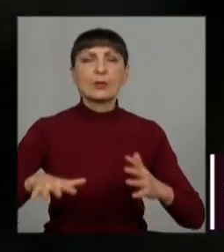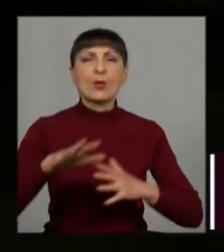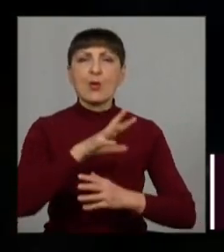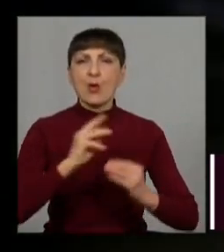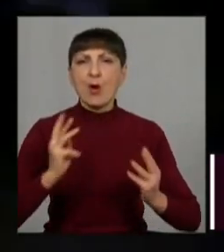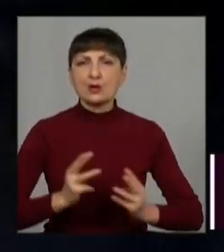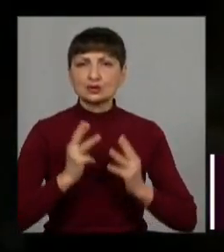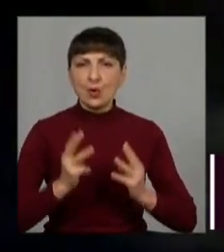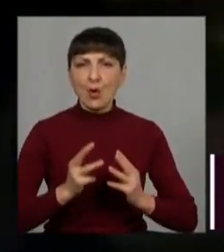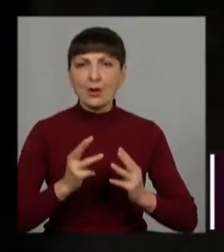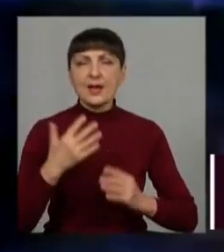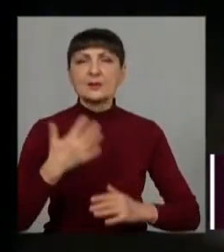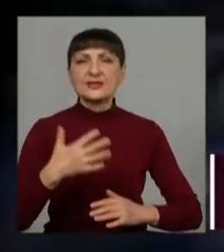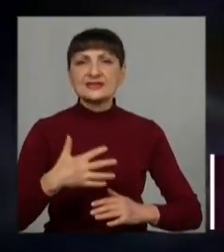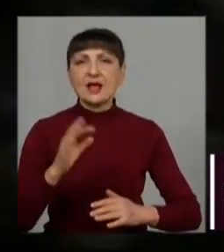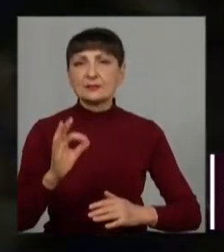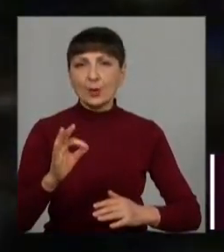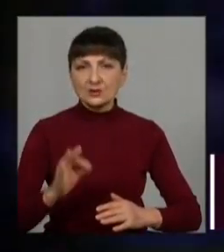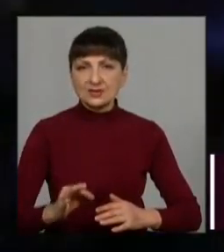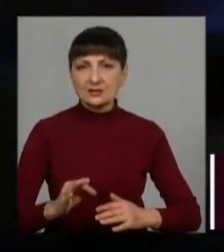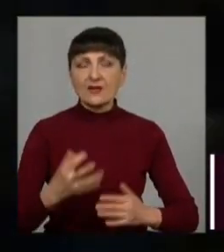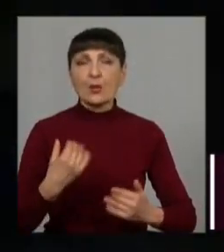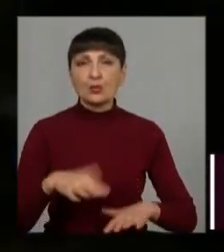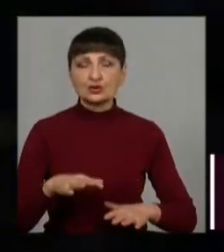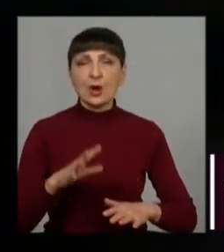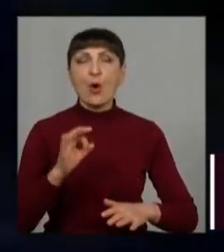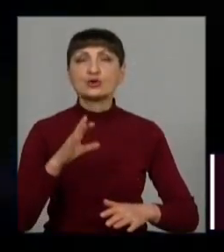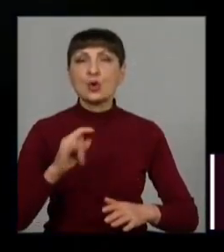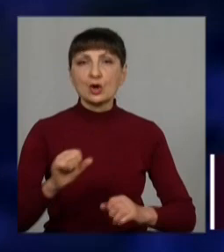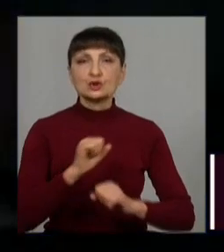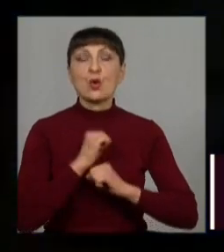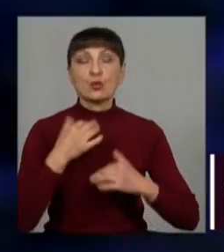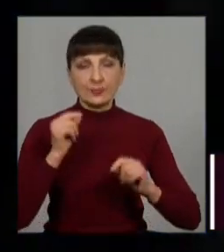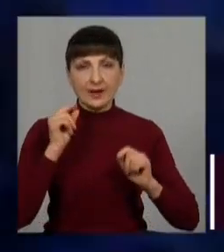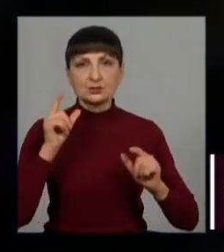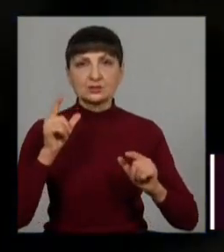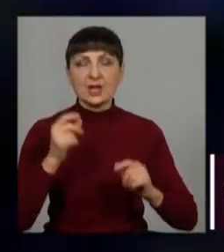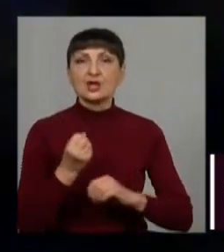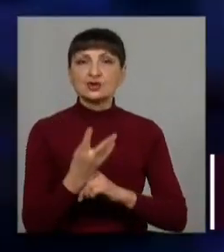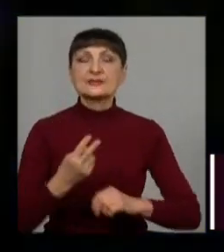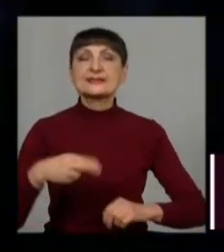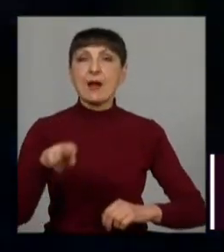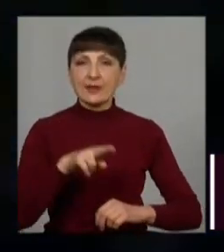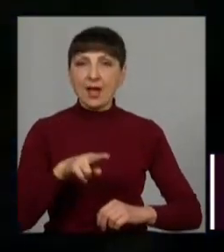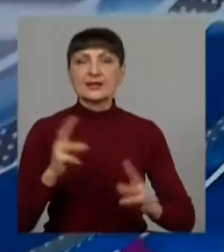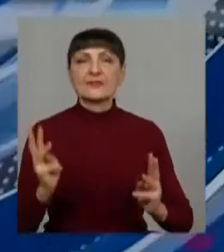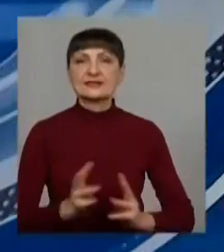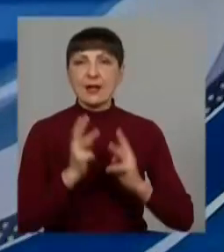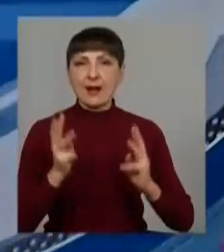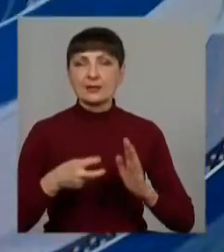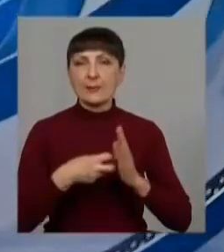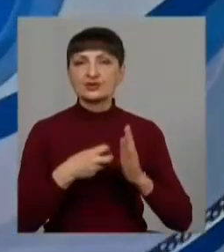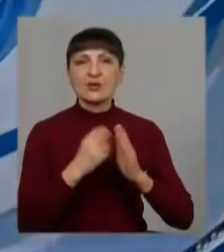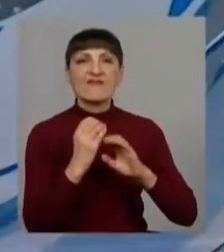50 процентов вышел из ожогового шока напомним 14 декабря убей невском районе произошло возгорание в почтово